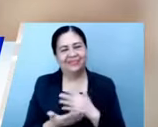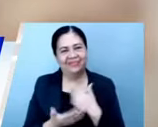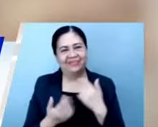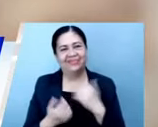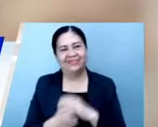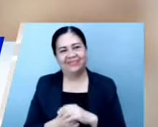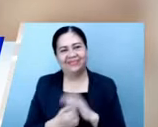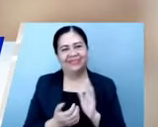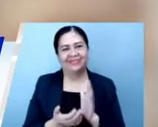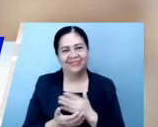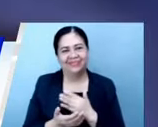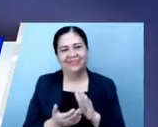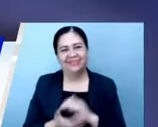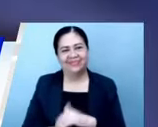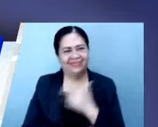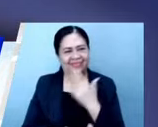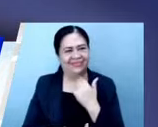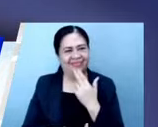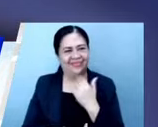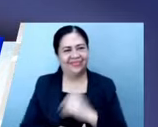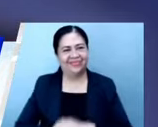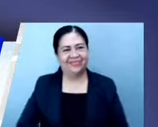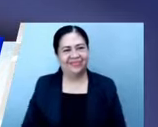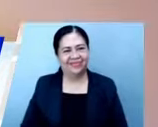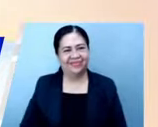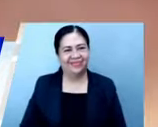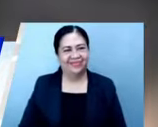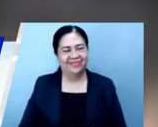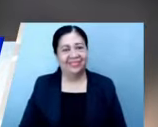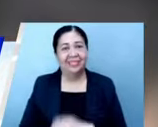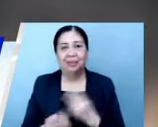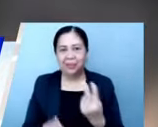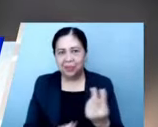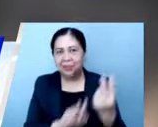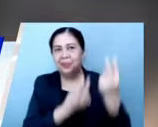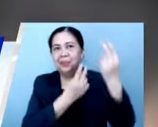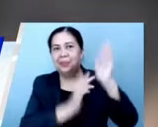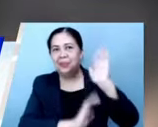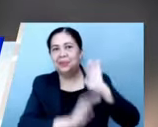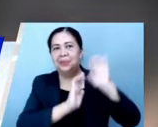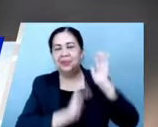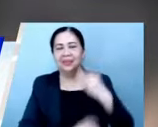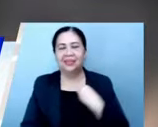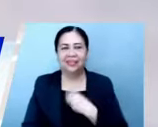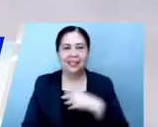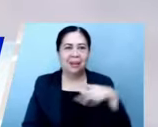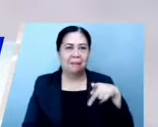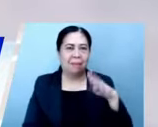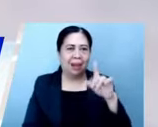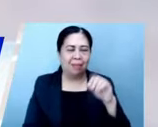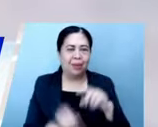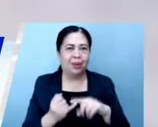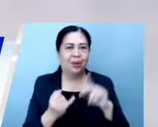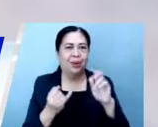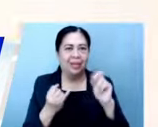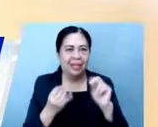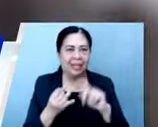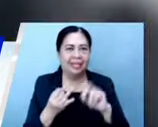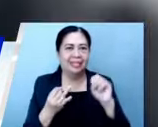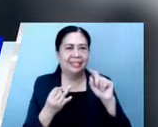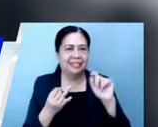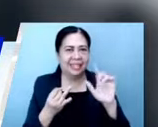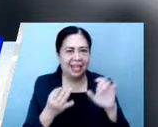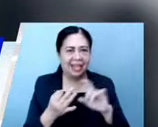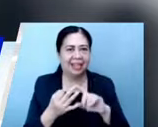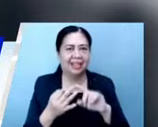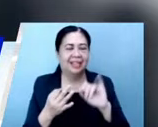kid. Mukhang napa-trip down memory lane ang members na sina Pablo, Ken, Stel, Josh, at Justin sa